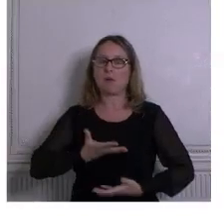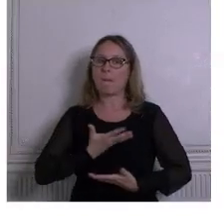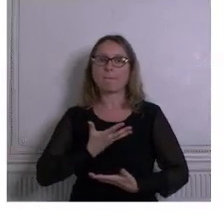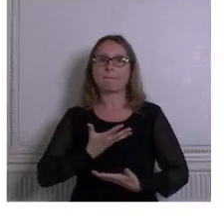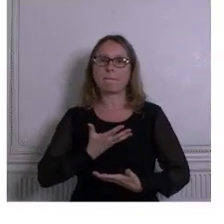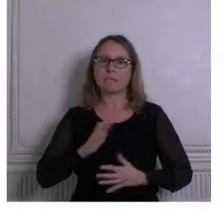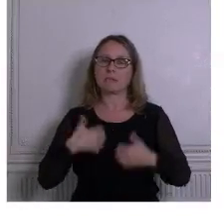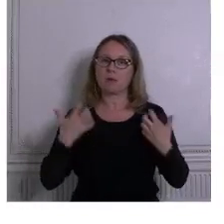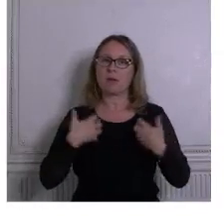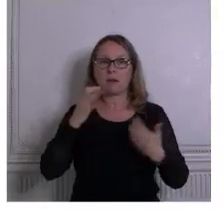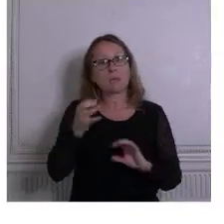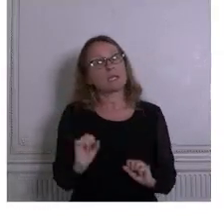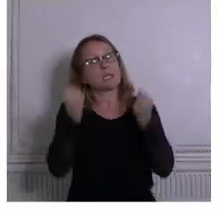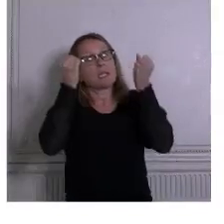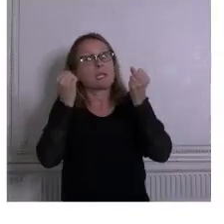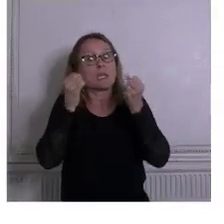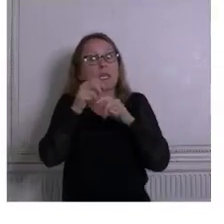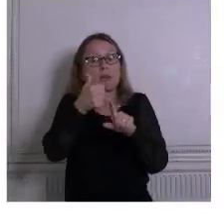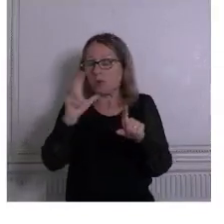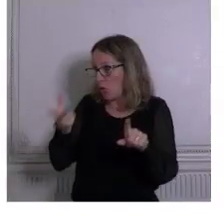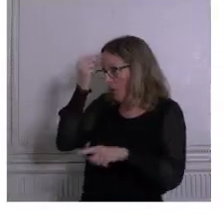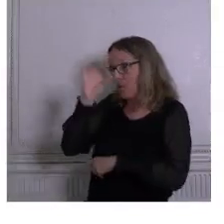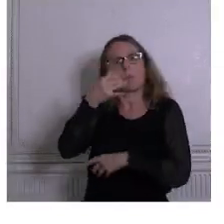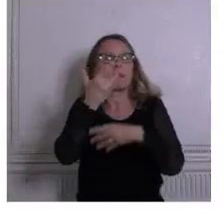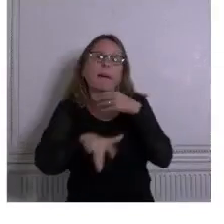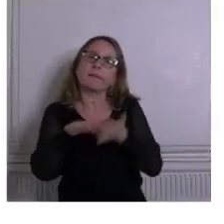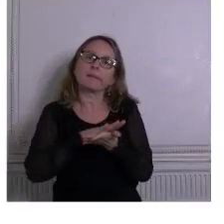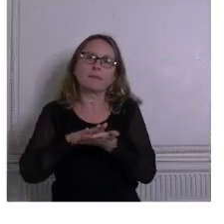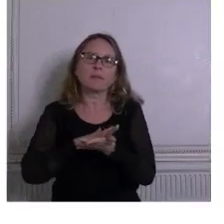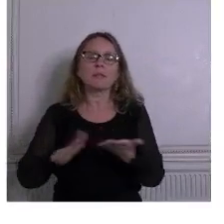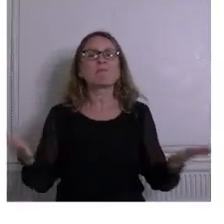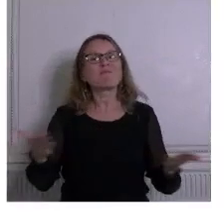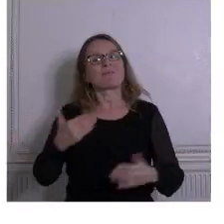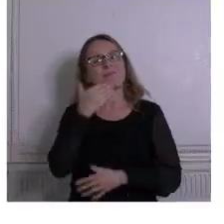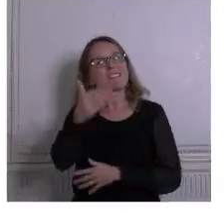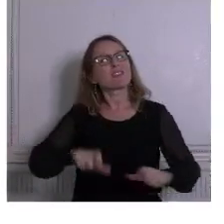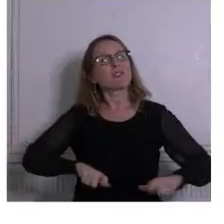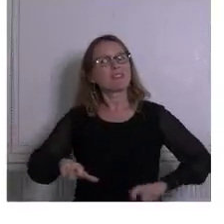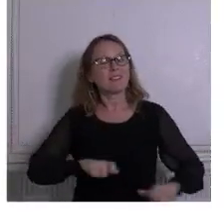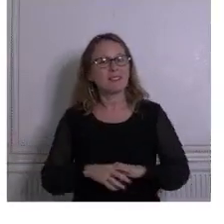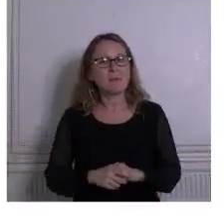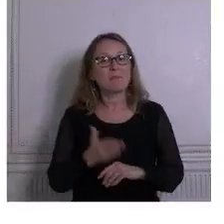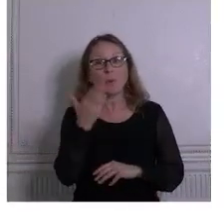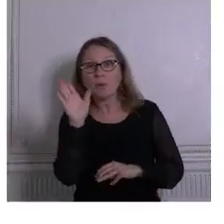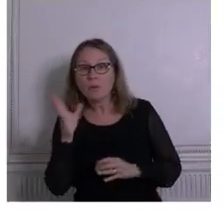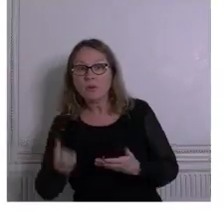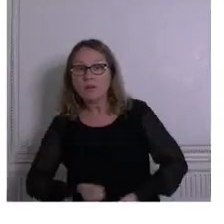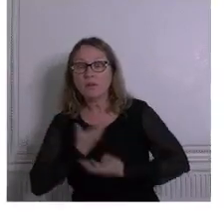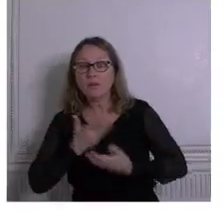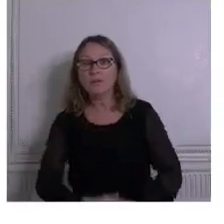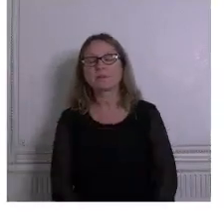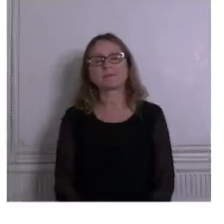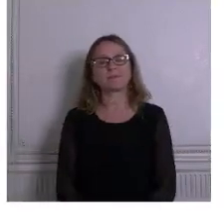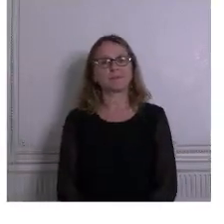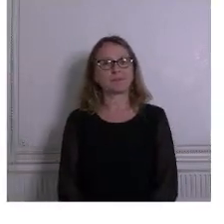rien engagé dans une rénovation qui soit suffisamment exigeante, exemplaire. Prenons le